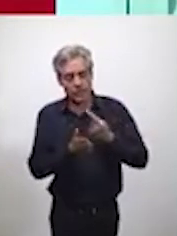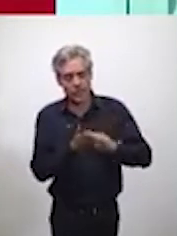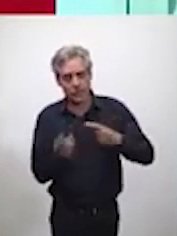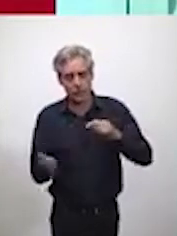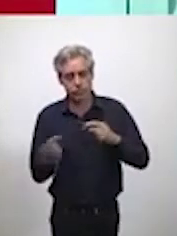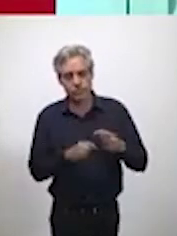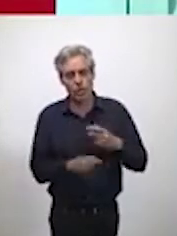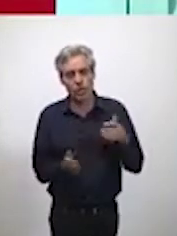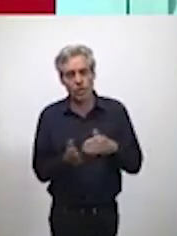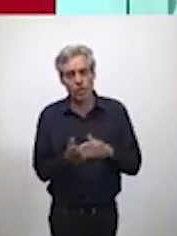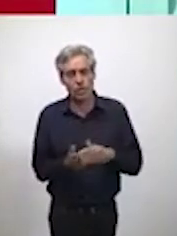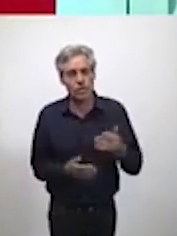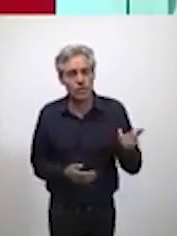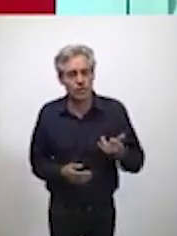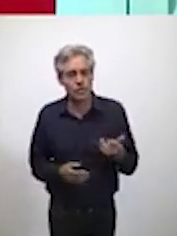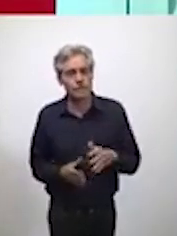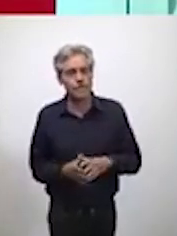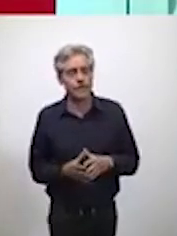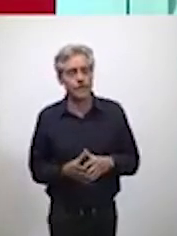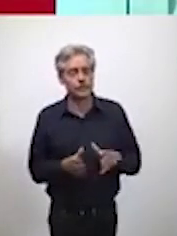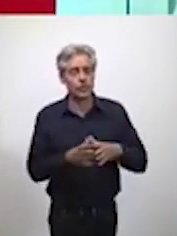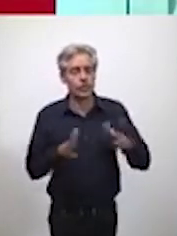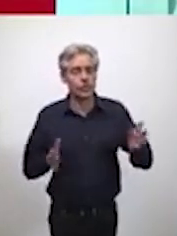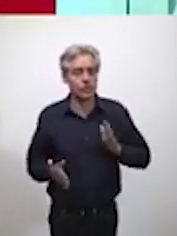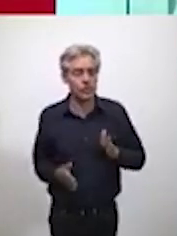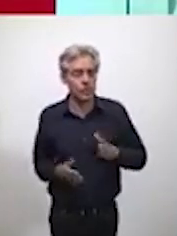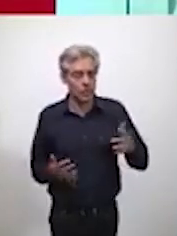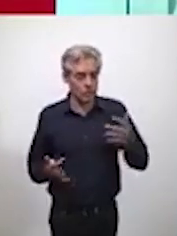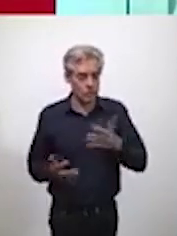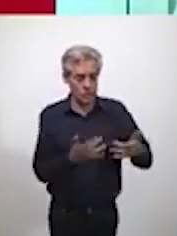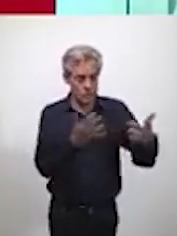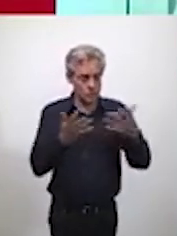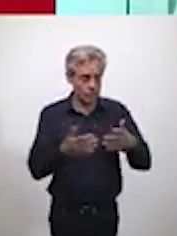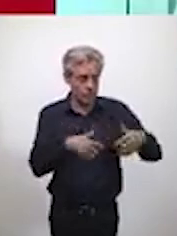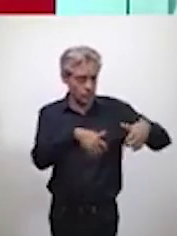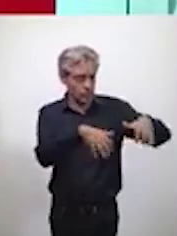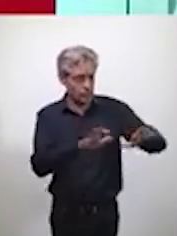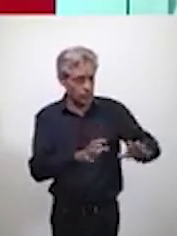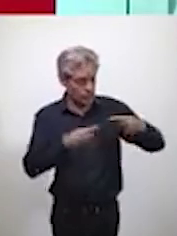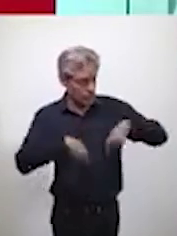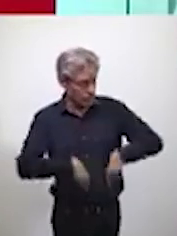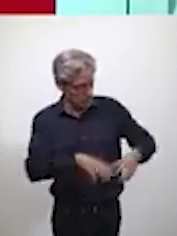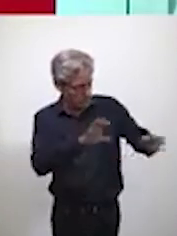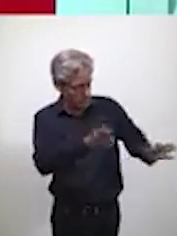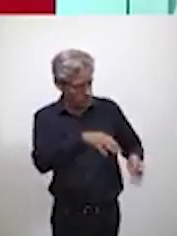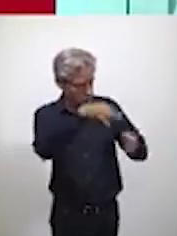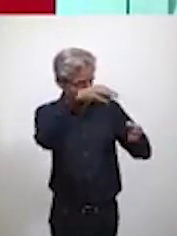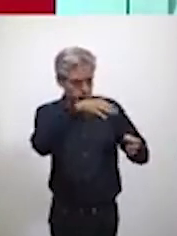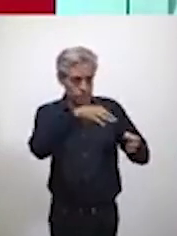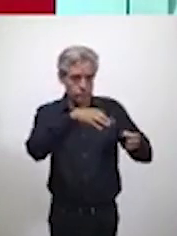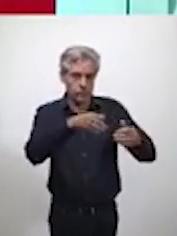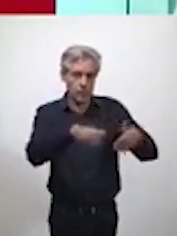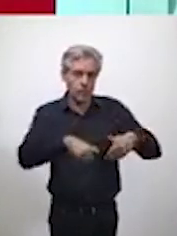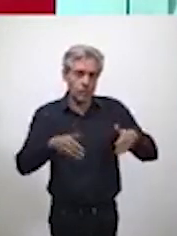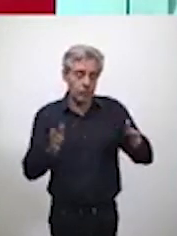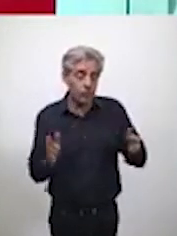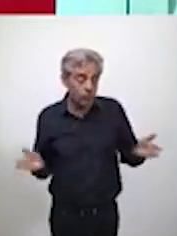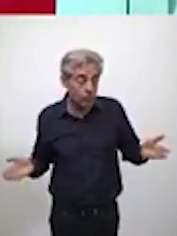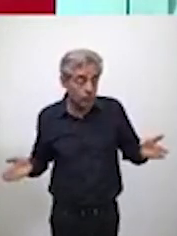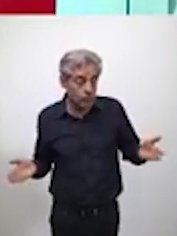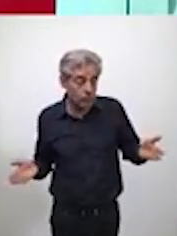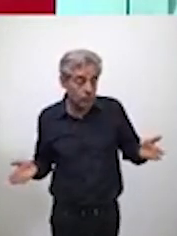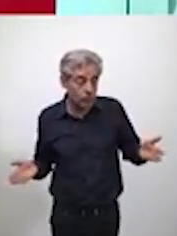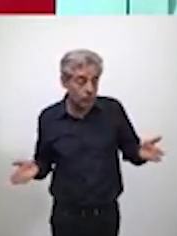je vous l'ai déjà dit à la métropole. Les chiffres que j'avance sont ceux qui sont donnés par des fonctionnaires d'État, membres de Ratlantique. Donc je ne suis